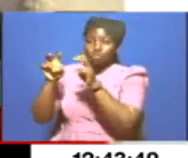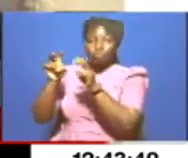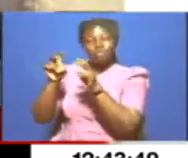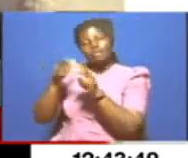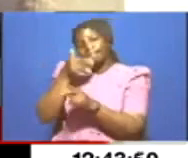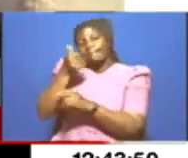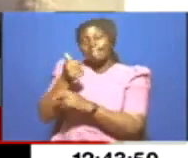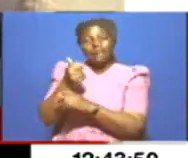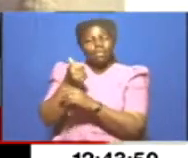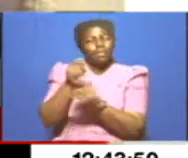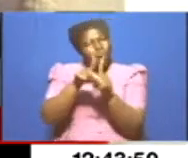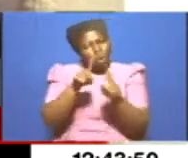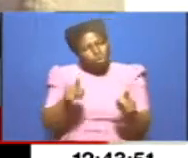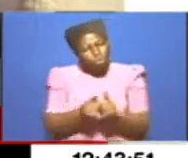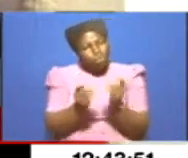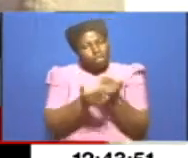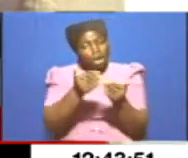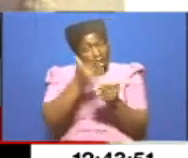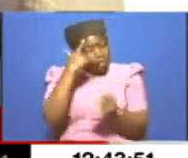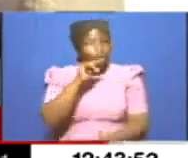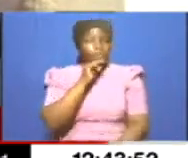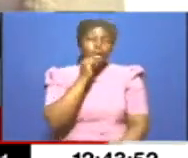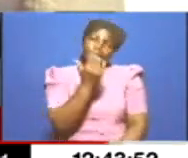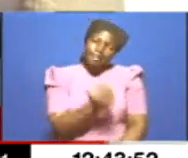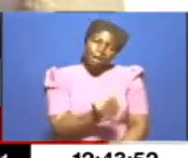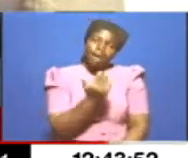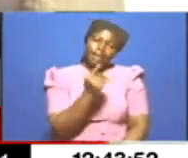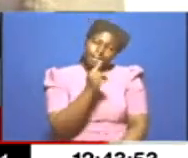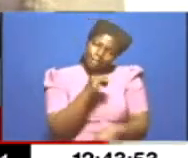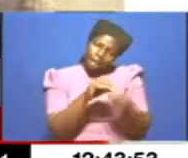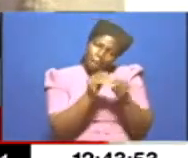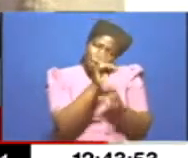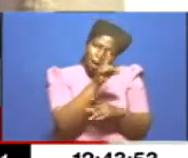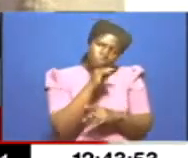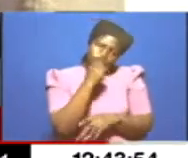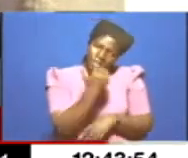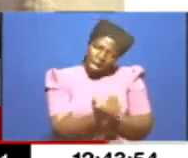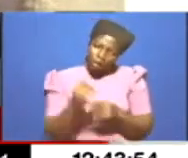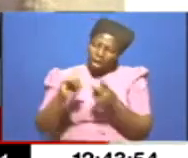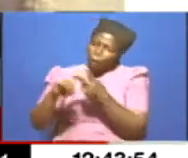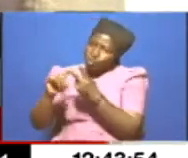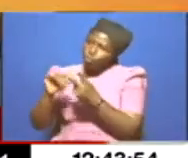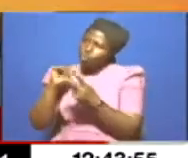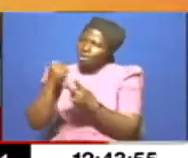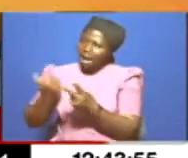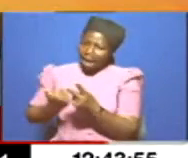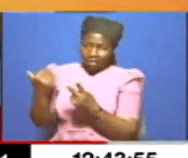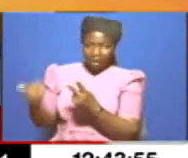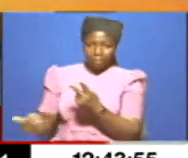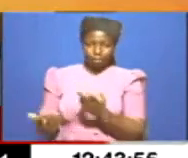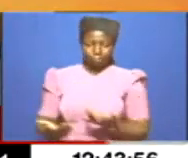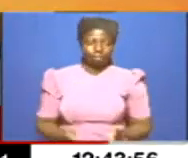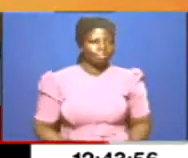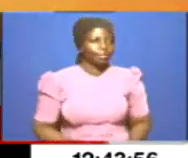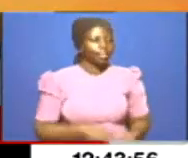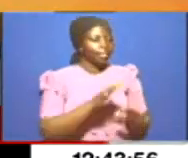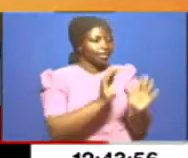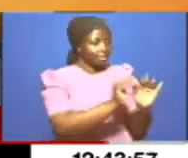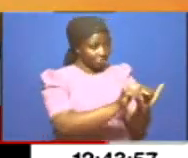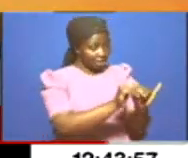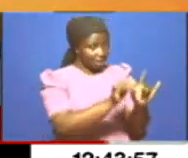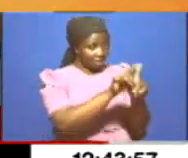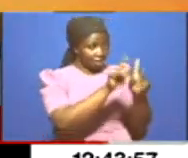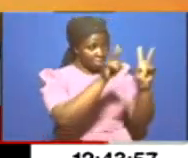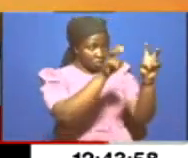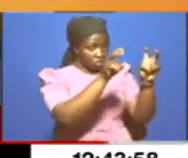kiume, boy child. Mm-hmm. So unaweza sema number one boy child and two girl child. Naam. Tukisalia tu kwenye hiyo kauli kuhusiana na kumchunga ama